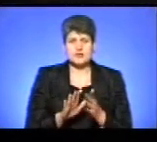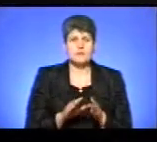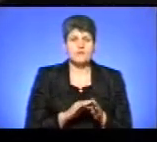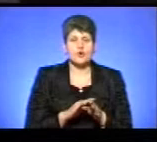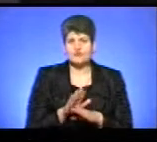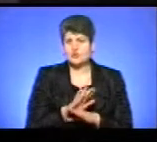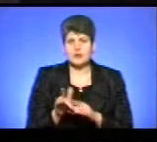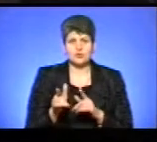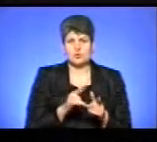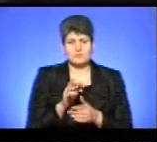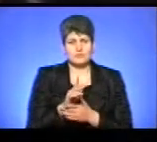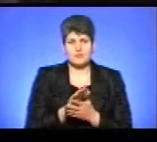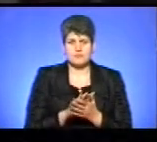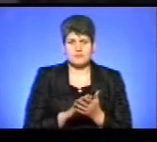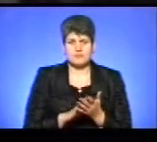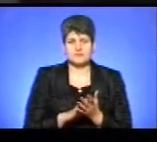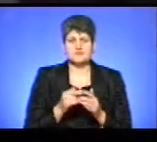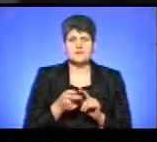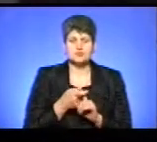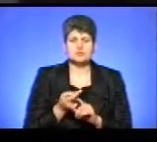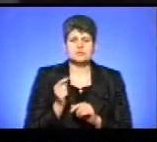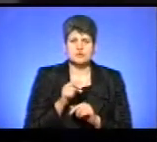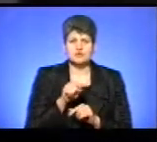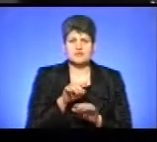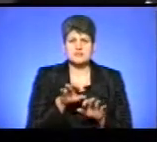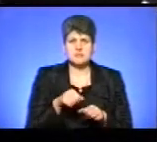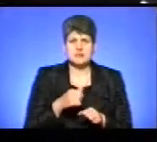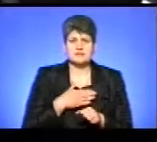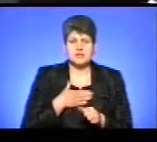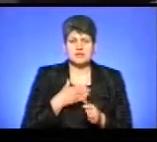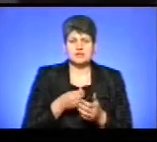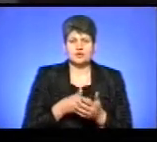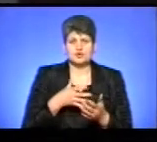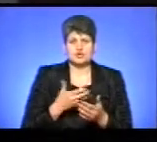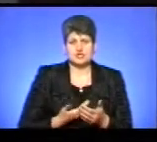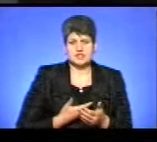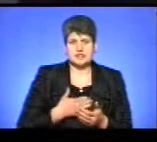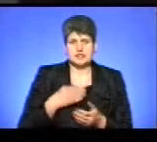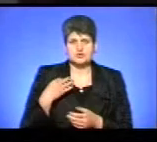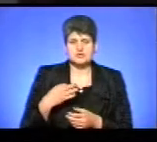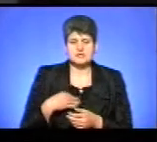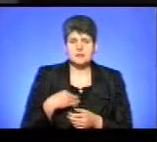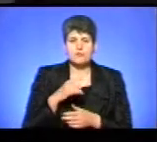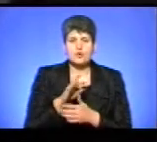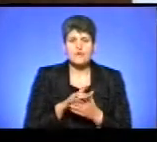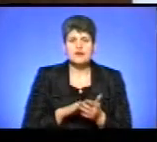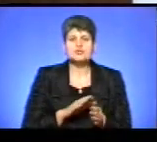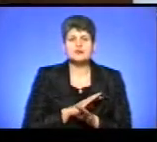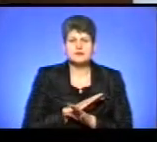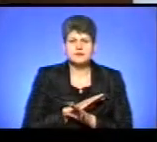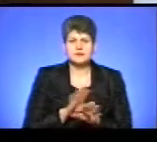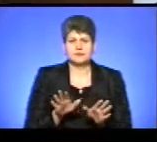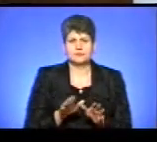абсолютно не готова пробачити в зв'язку з тим, що він забрав наше найдорожче життя, нашого сина. Пробачення не буде.